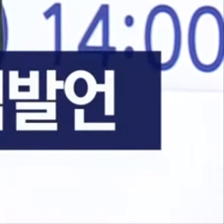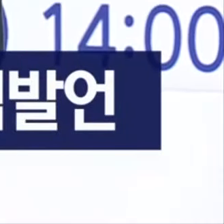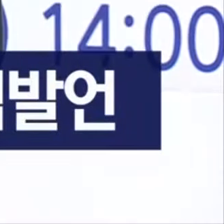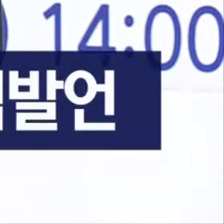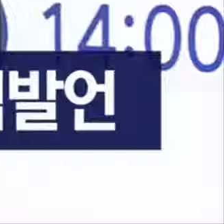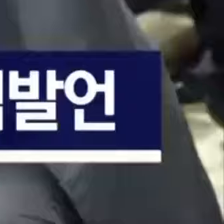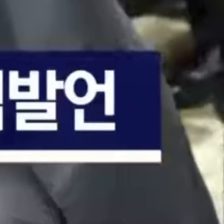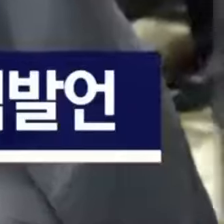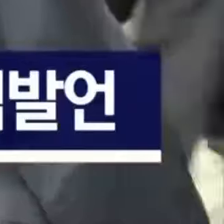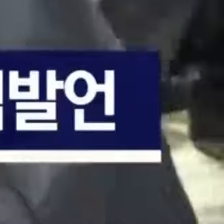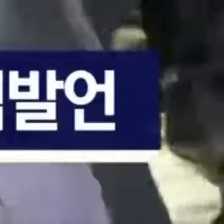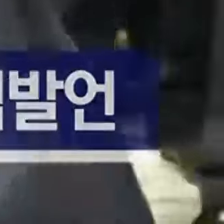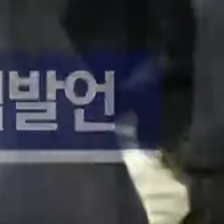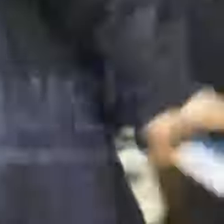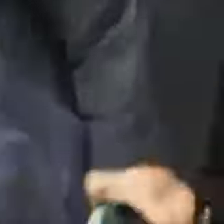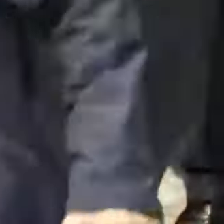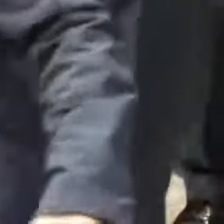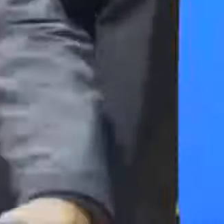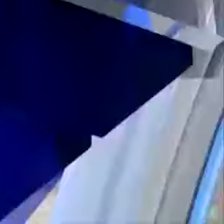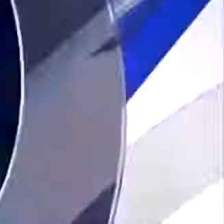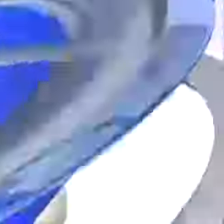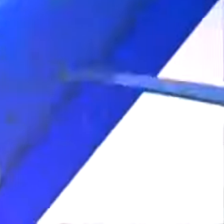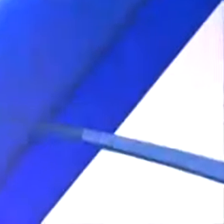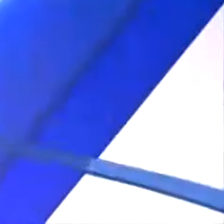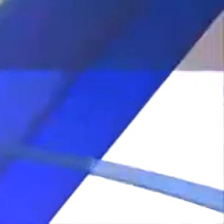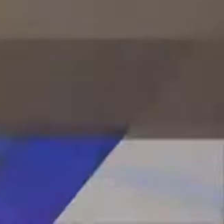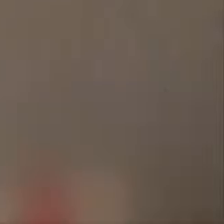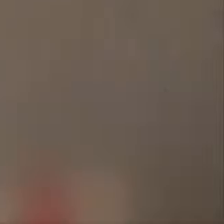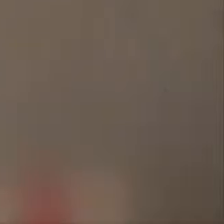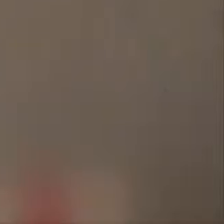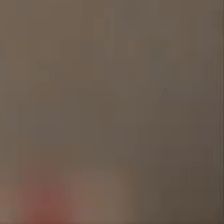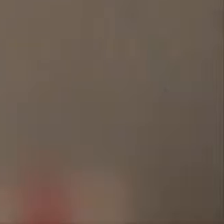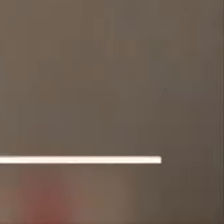반대한다면 포기하겠다고 밝혔습니다.